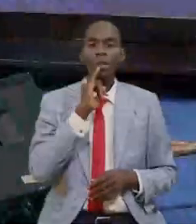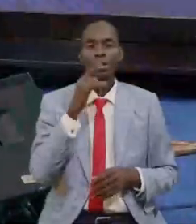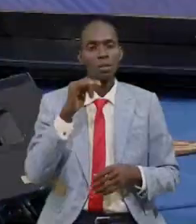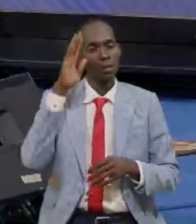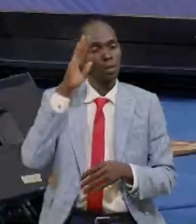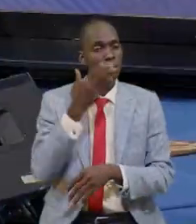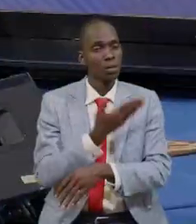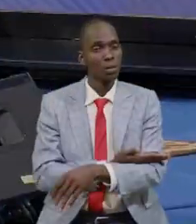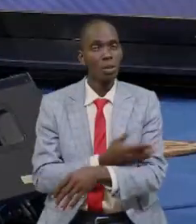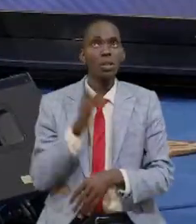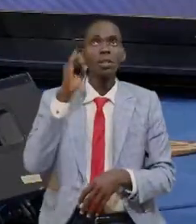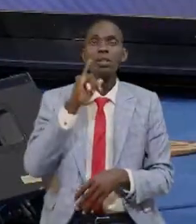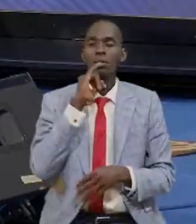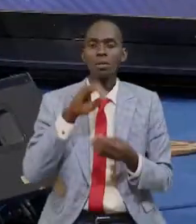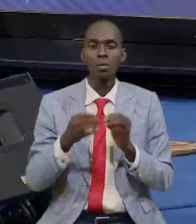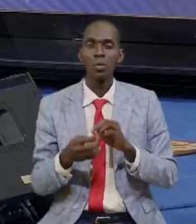un. Il est